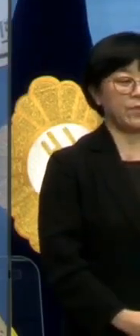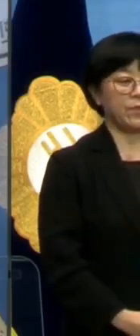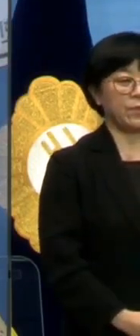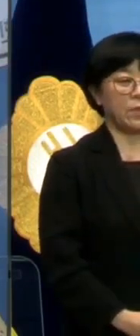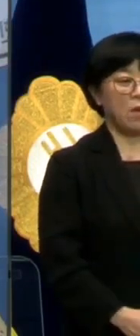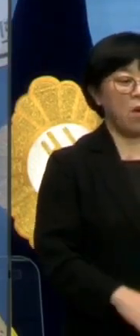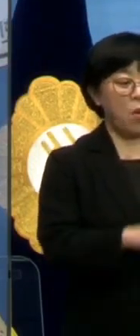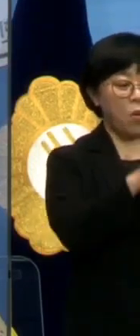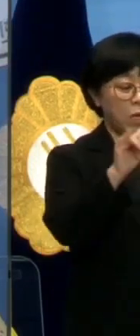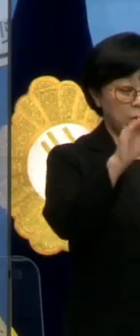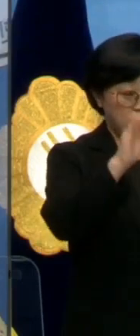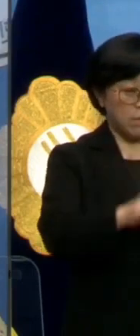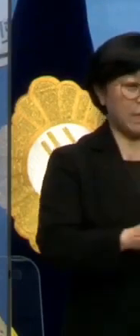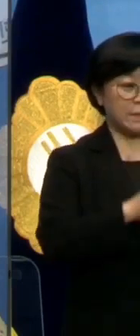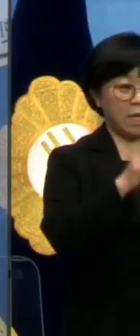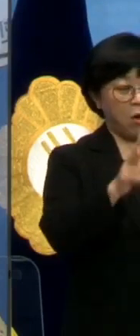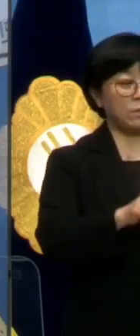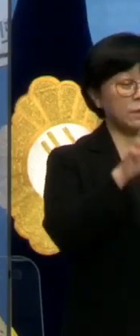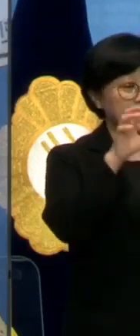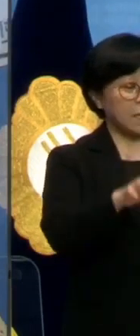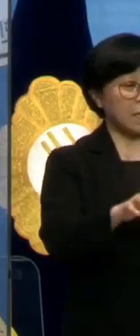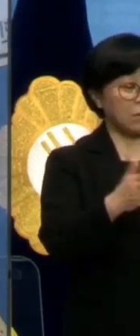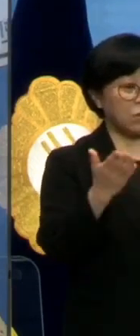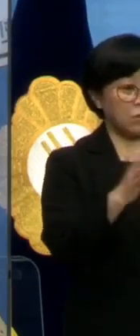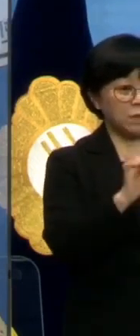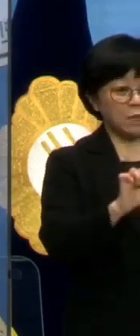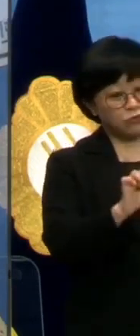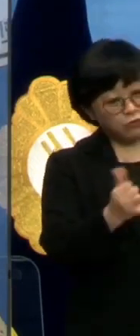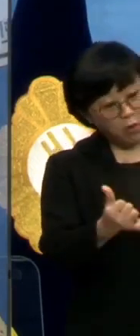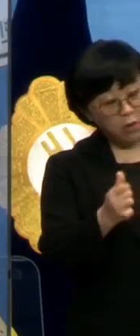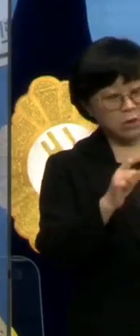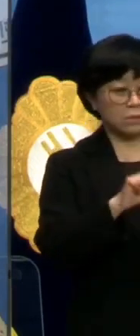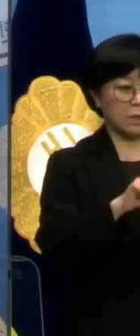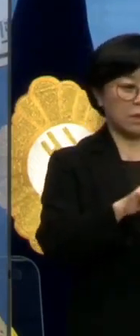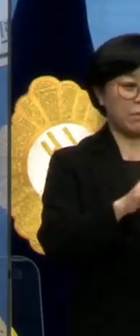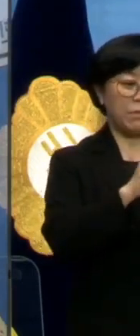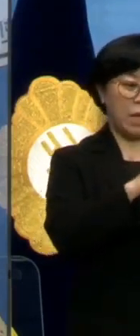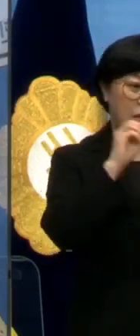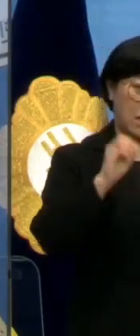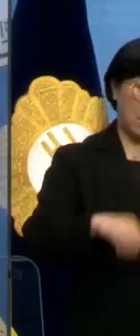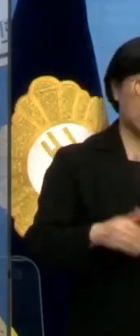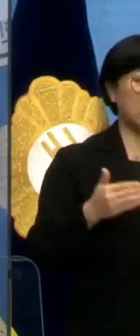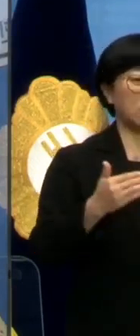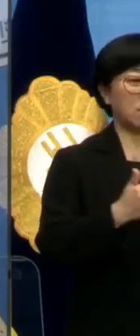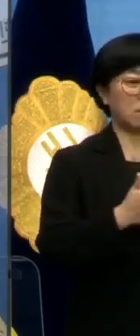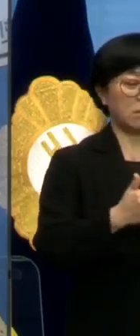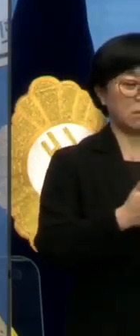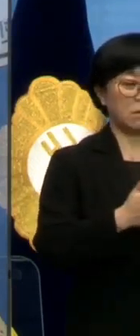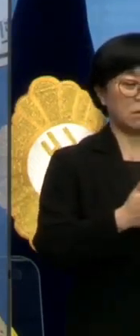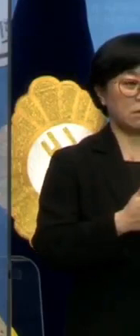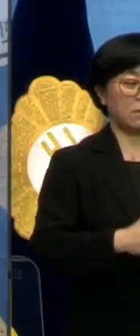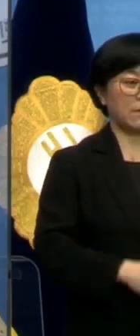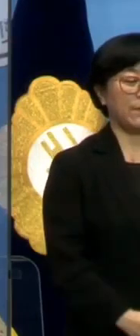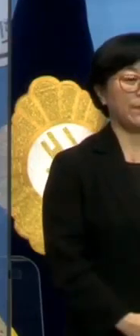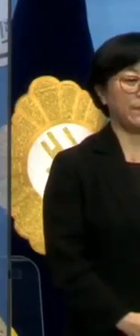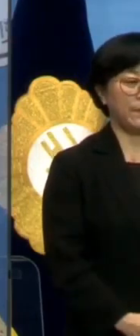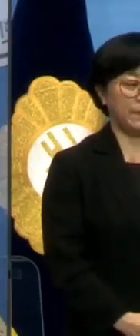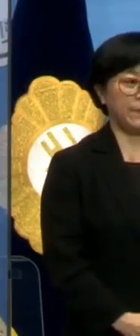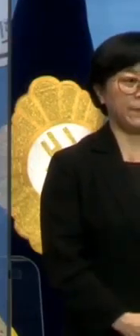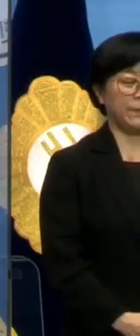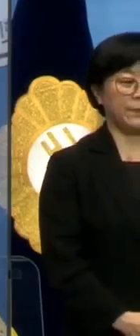5인 미만 사업장 노동자의 목숨은 그냥 체외 하는 걸로 정리 되어